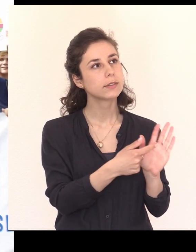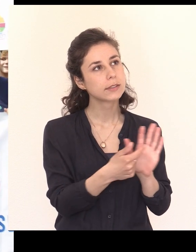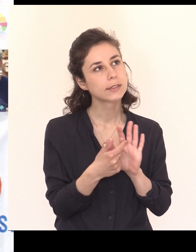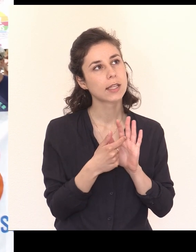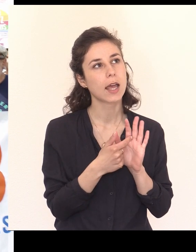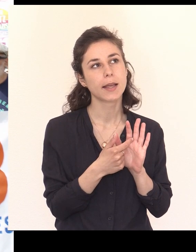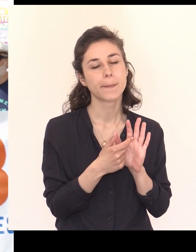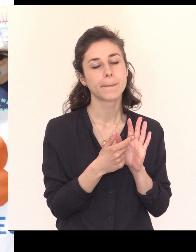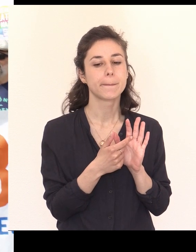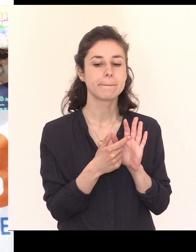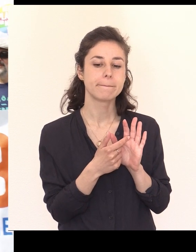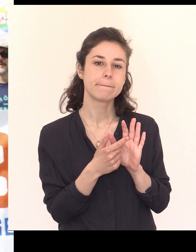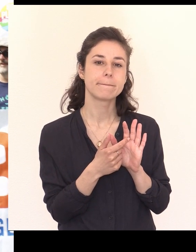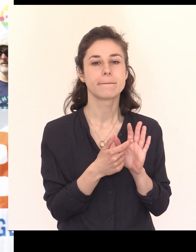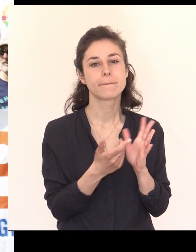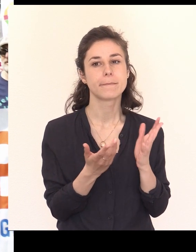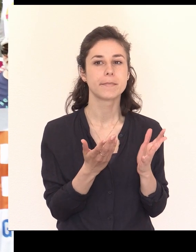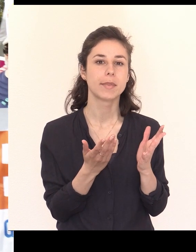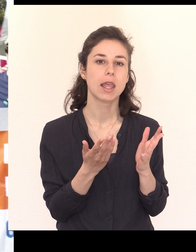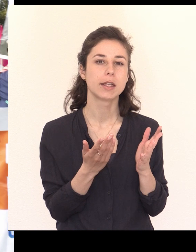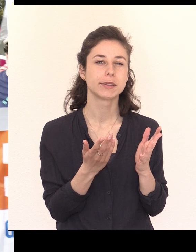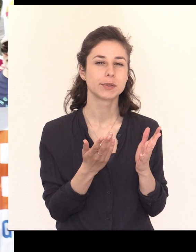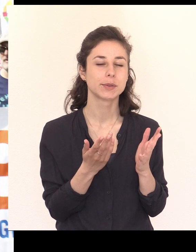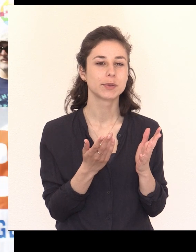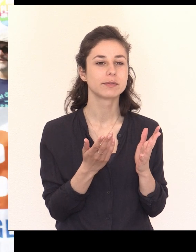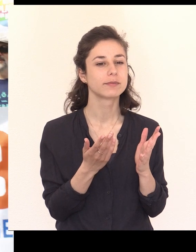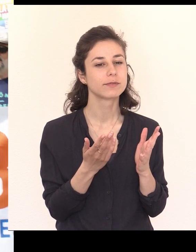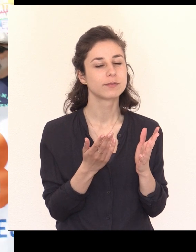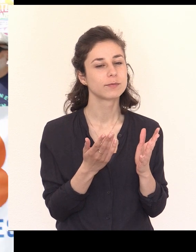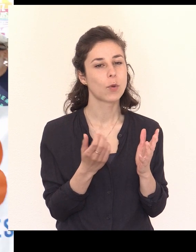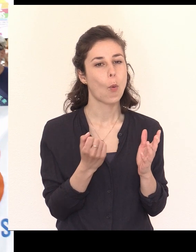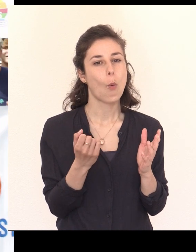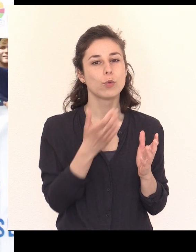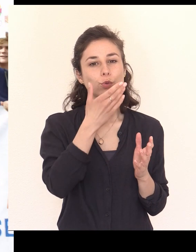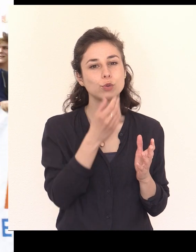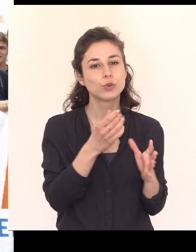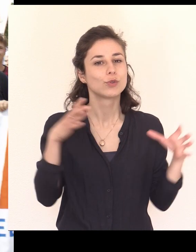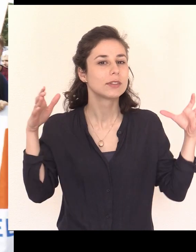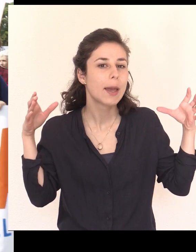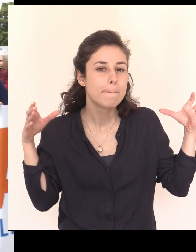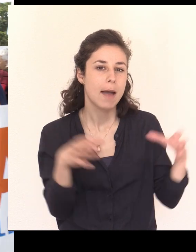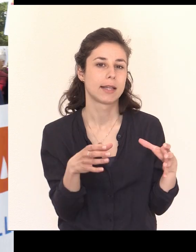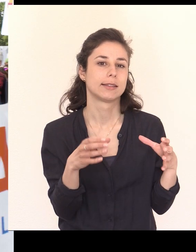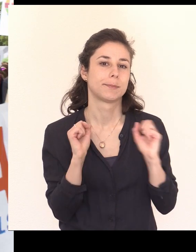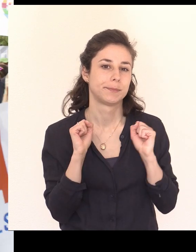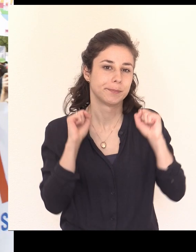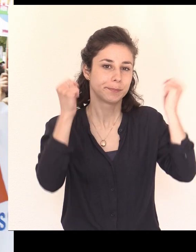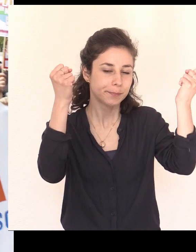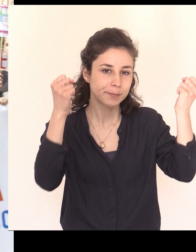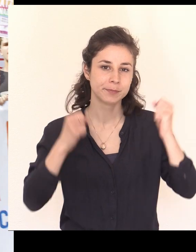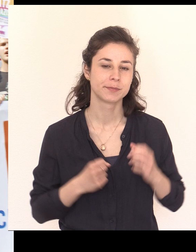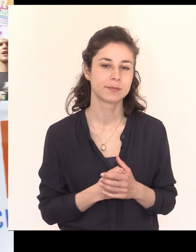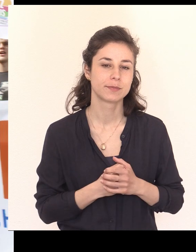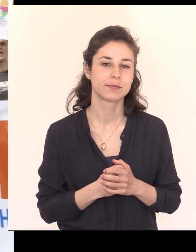zum Ausdruck bringen wollte, dass es halt eben sehr schön ist, gemeinsam Sachen